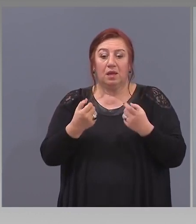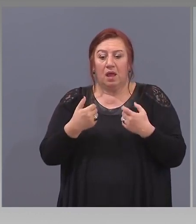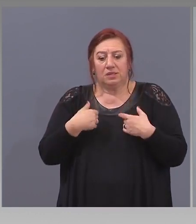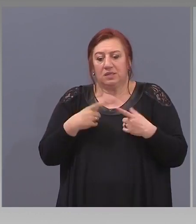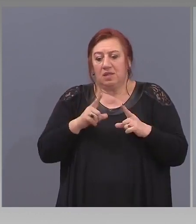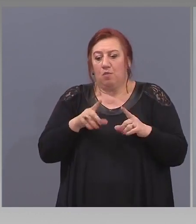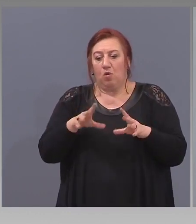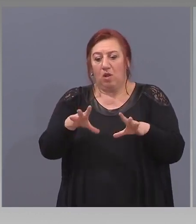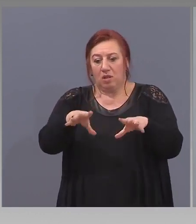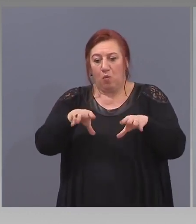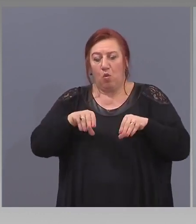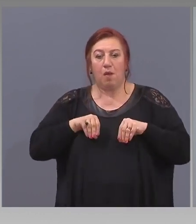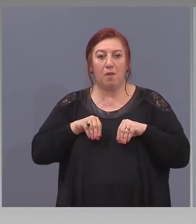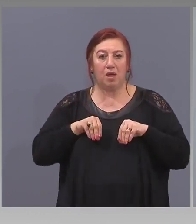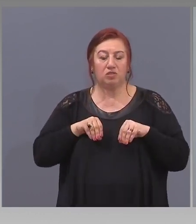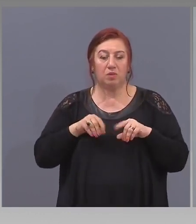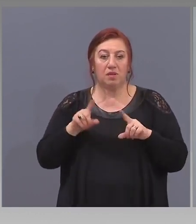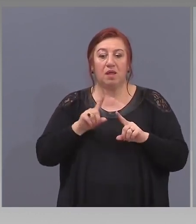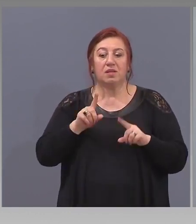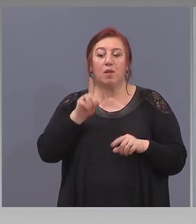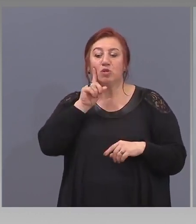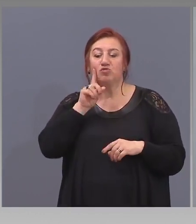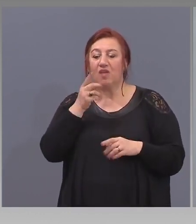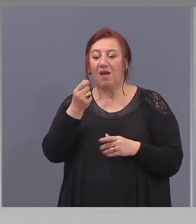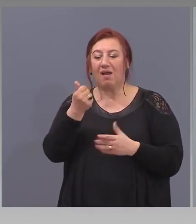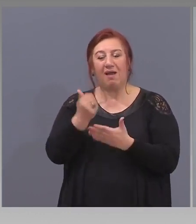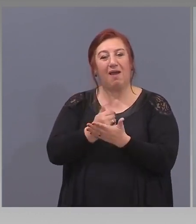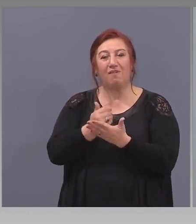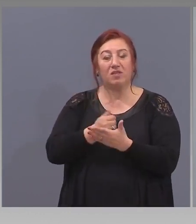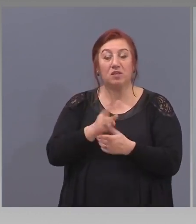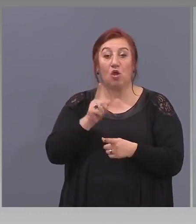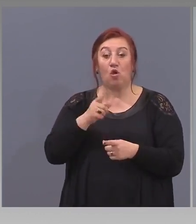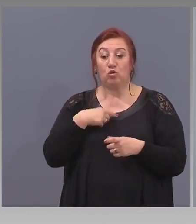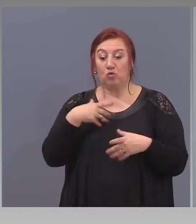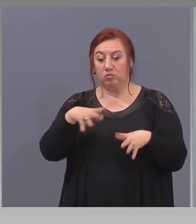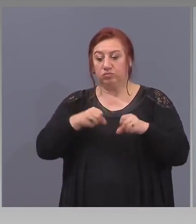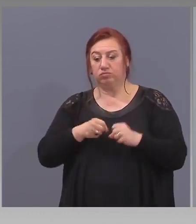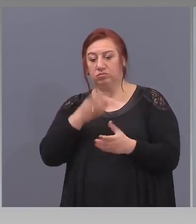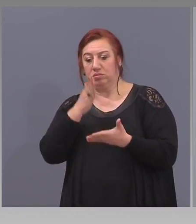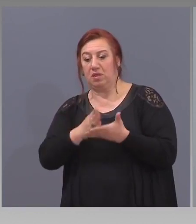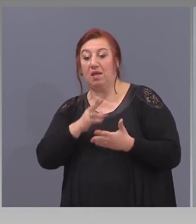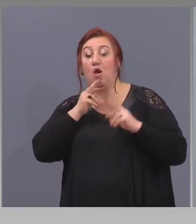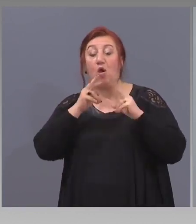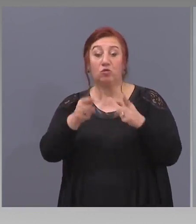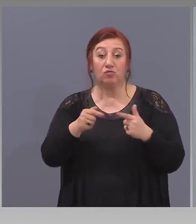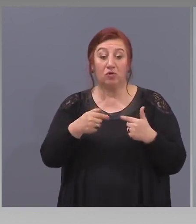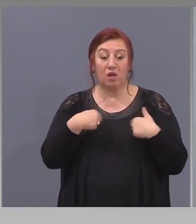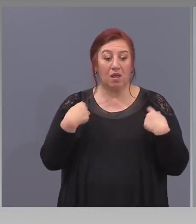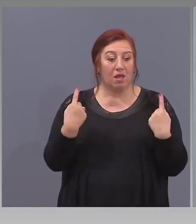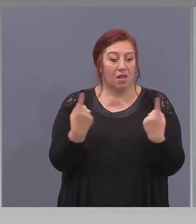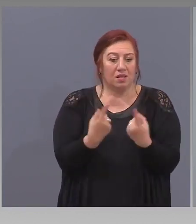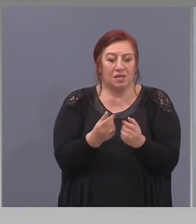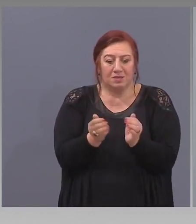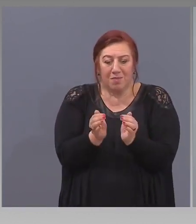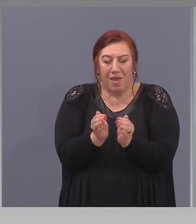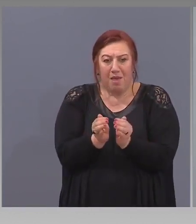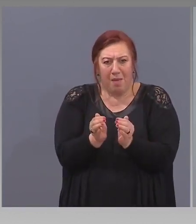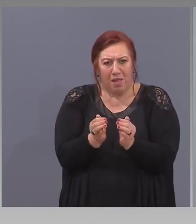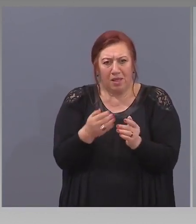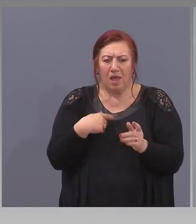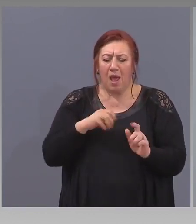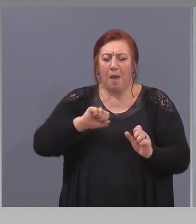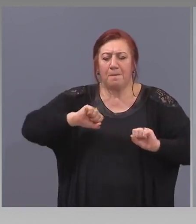ангажирам. Няма финансист, който да се ангажира. Ние сме, деца вика, сравнително малки и ще се